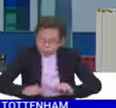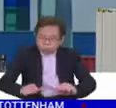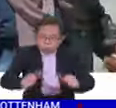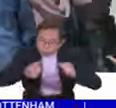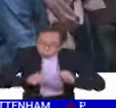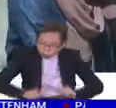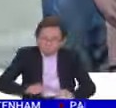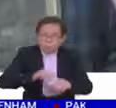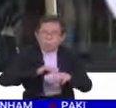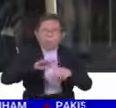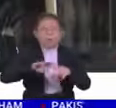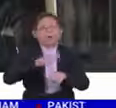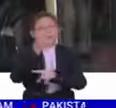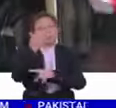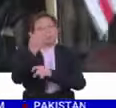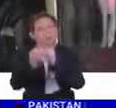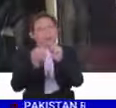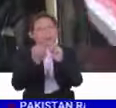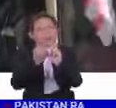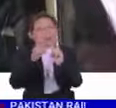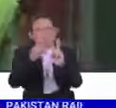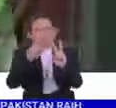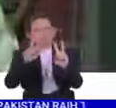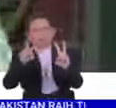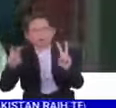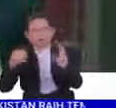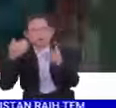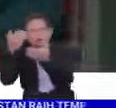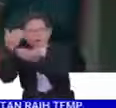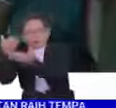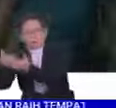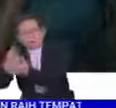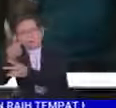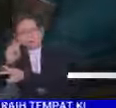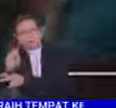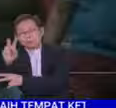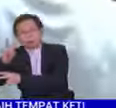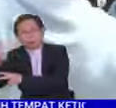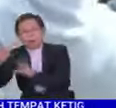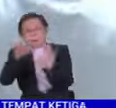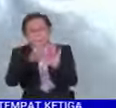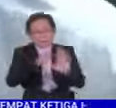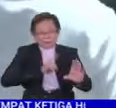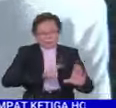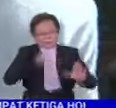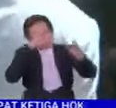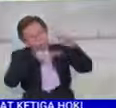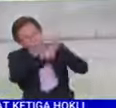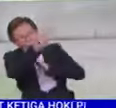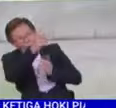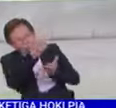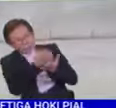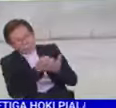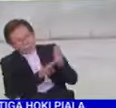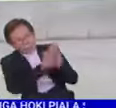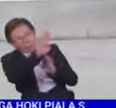suku keempat 2022 hingga 2023. Bank Islam mengunjurkan ekonomi akan